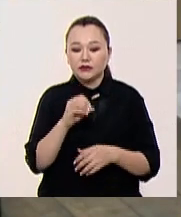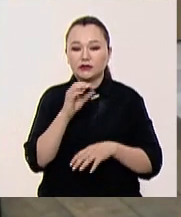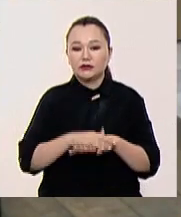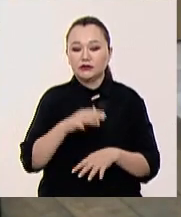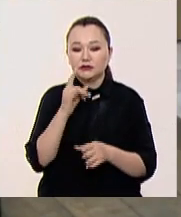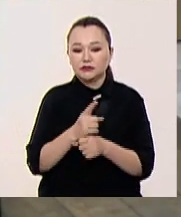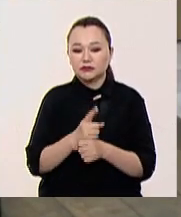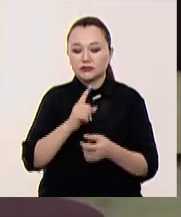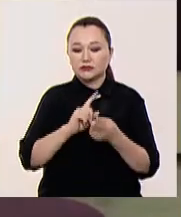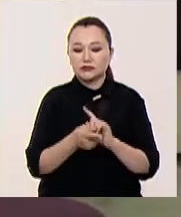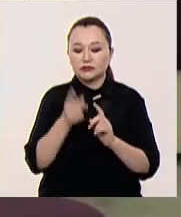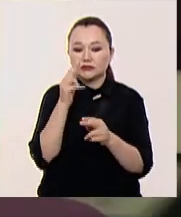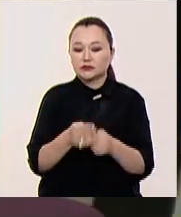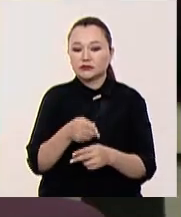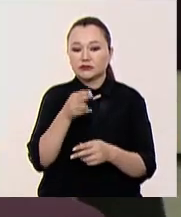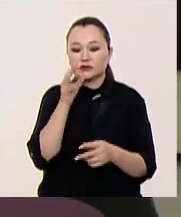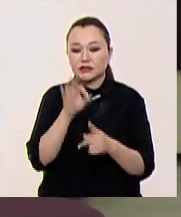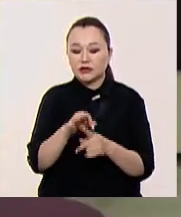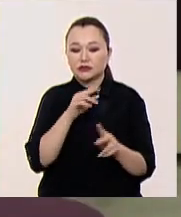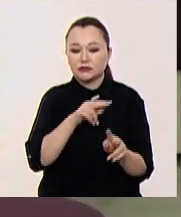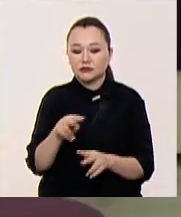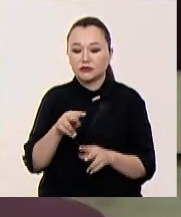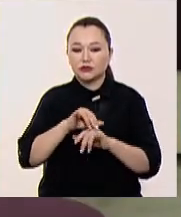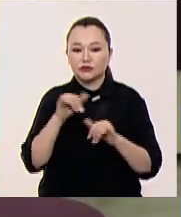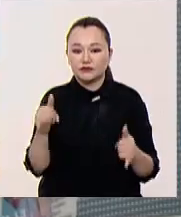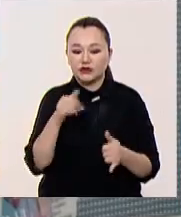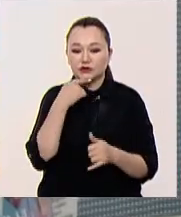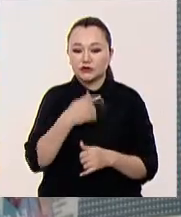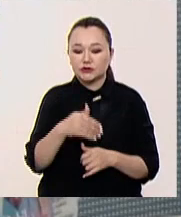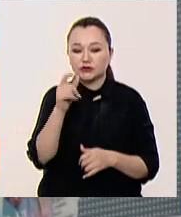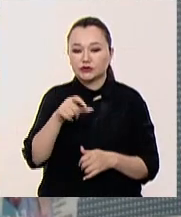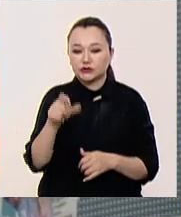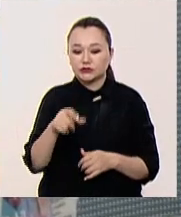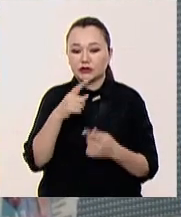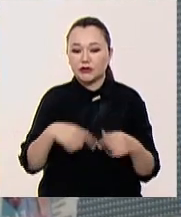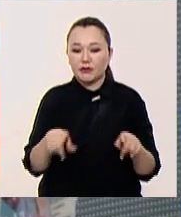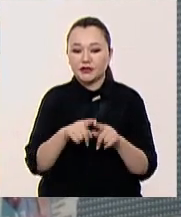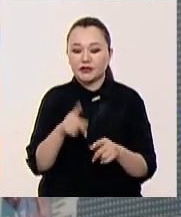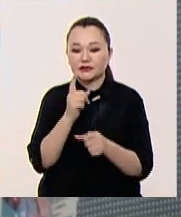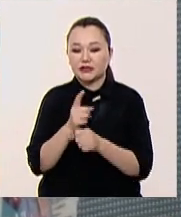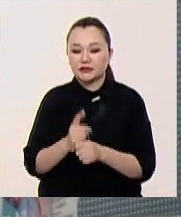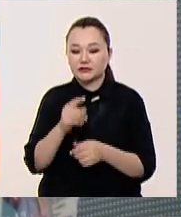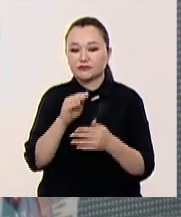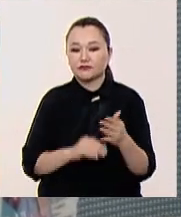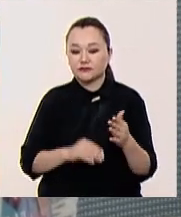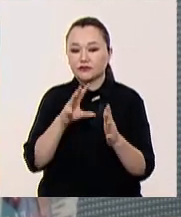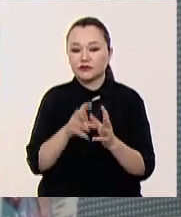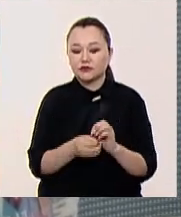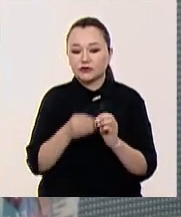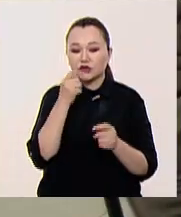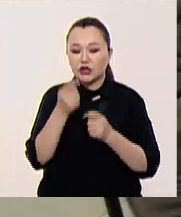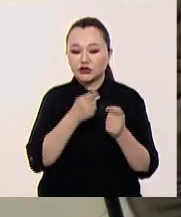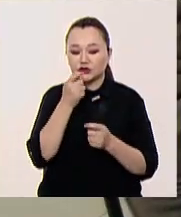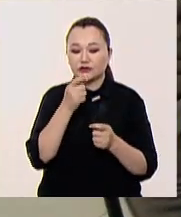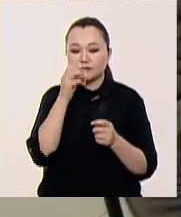санкциялардың кері әсерінің алдын алу мақсатында бақылауды күшейткен. Ресей азаматтары мен компанияларының санкциялық тізімдерде бар жоғы жіті